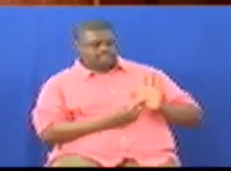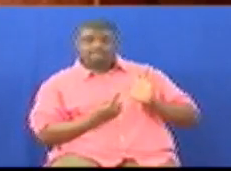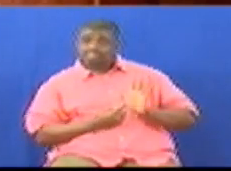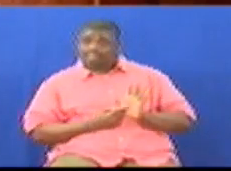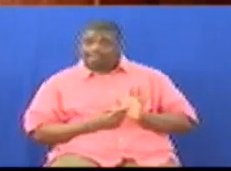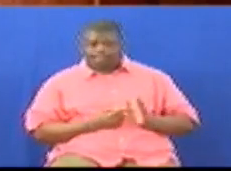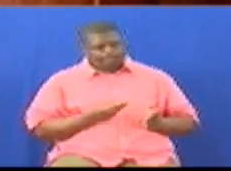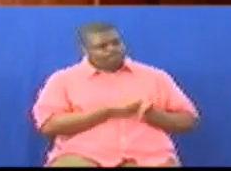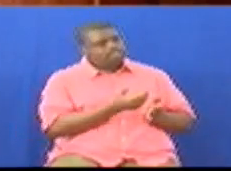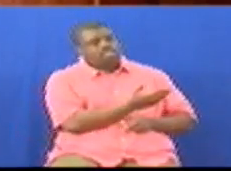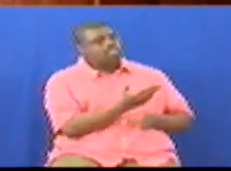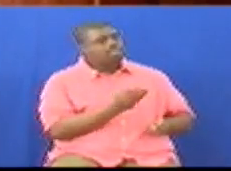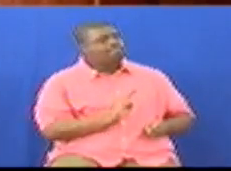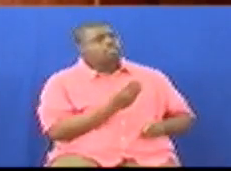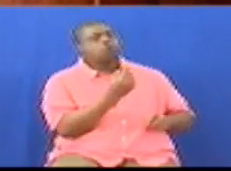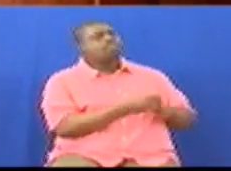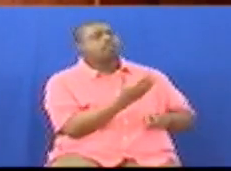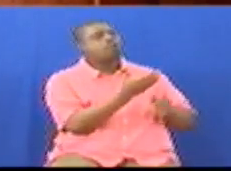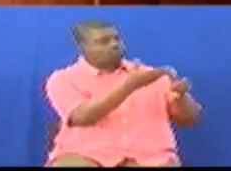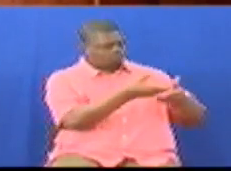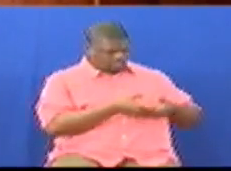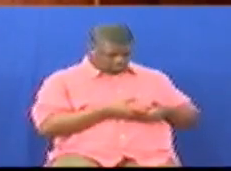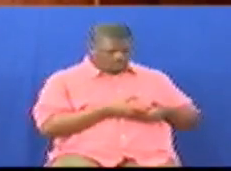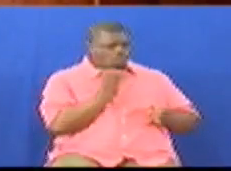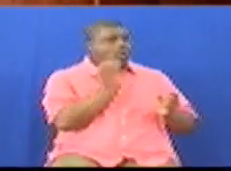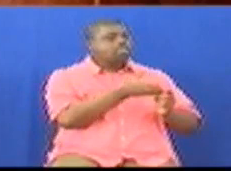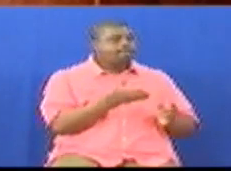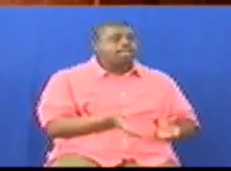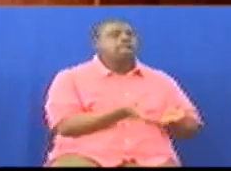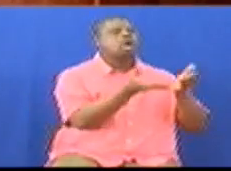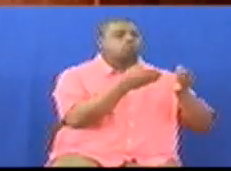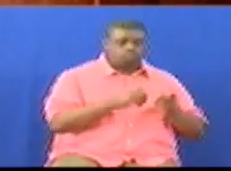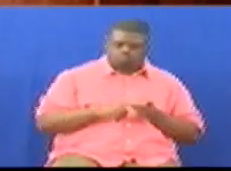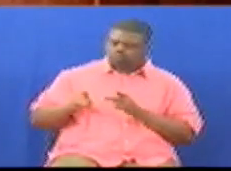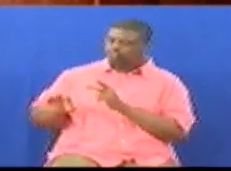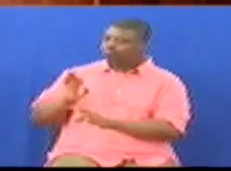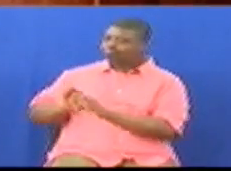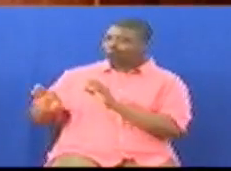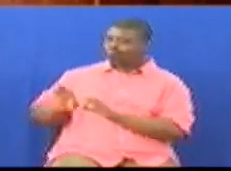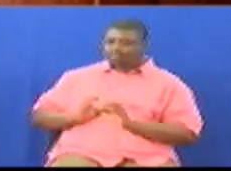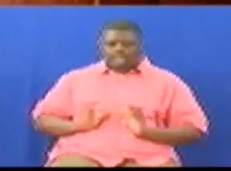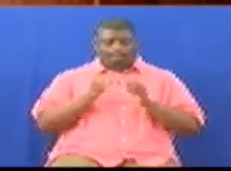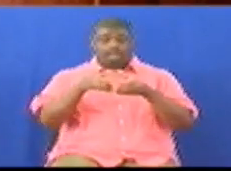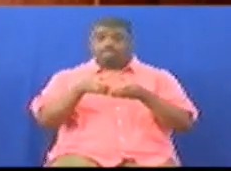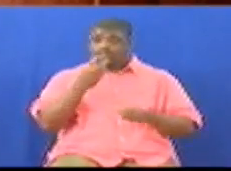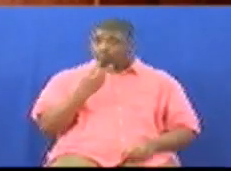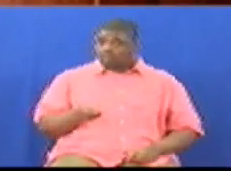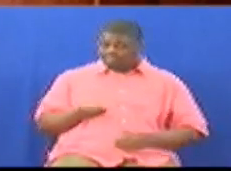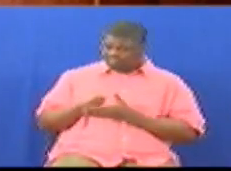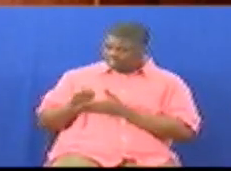500 zilipokelewa kwa ajili ya maendeleo sawa na 43%. Aidha, uchambuzi wa kamati ulibaini kwamba fedha za maendeleo ya